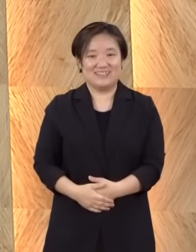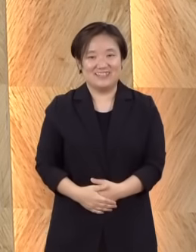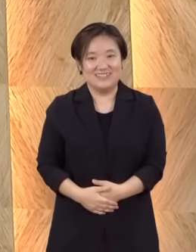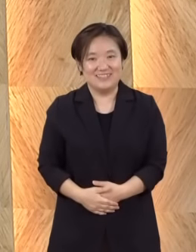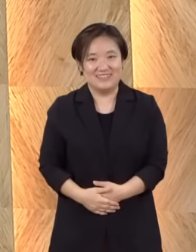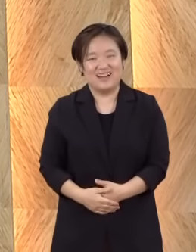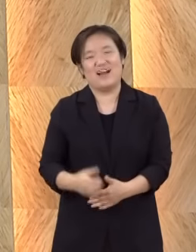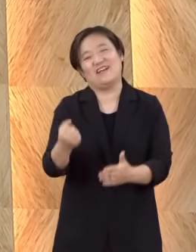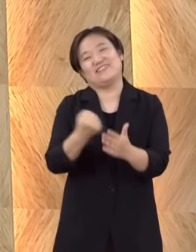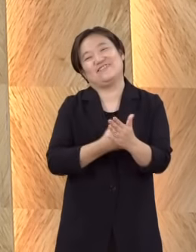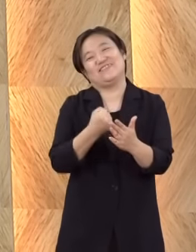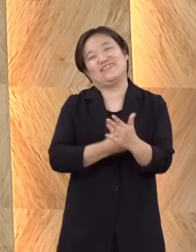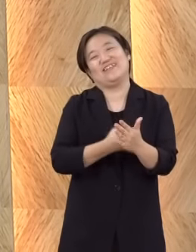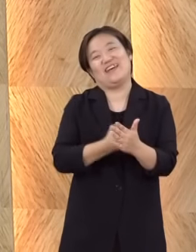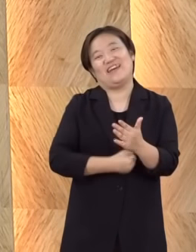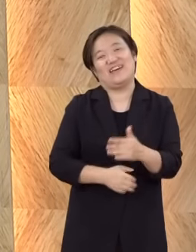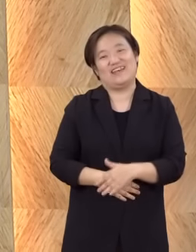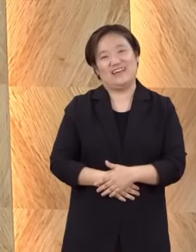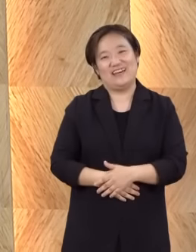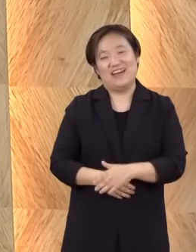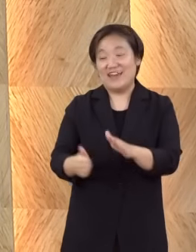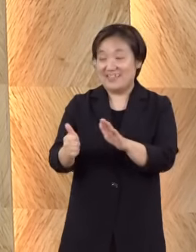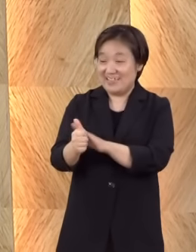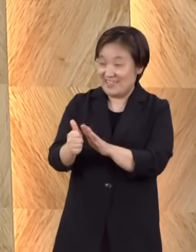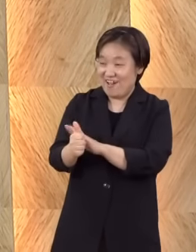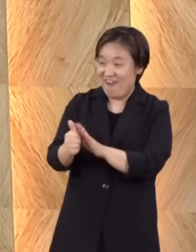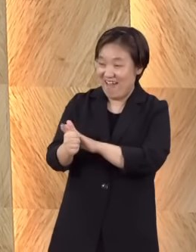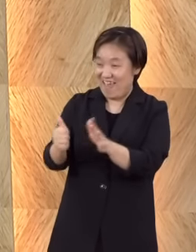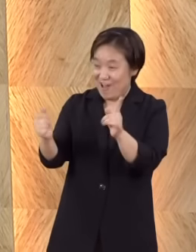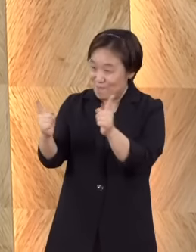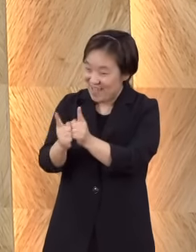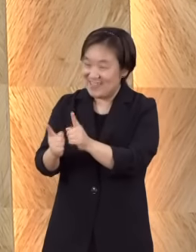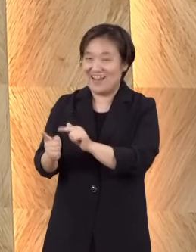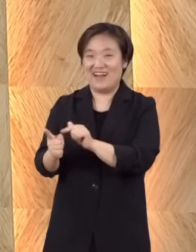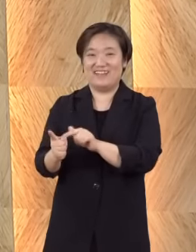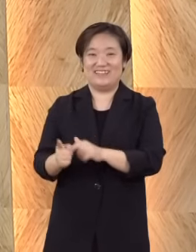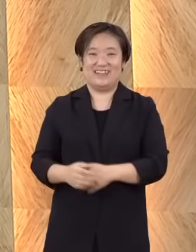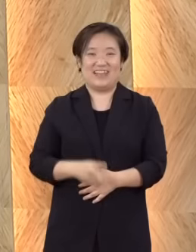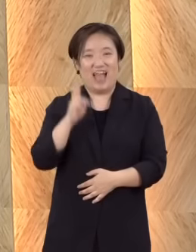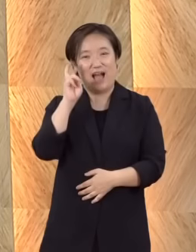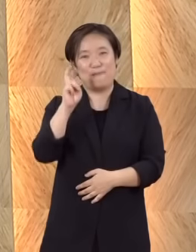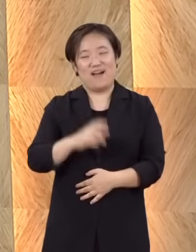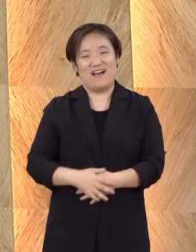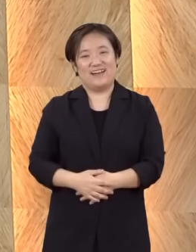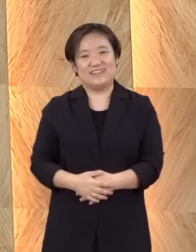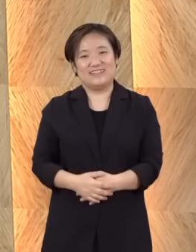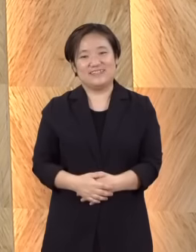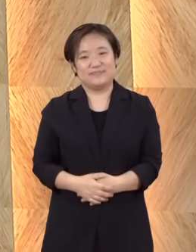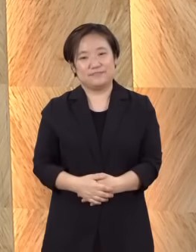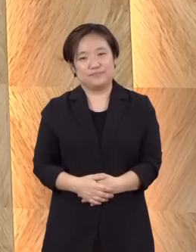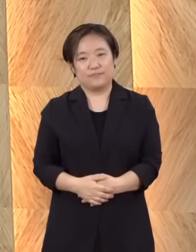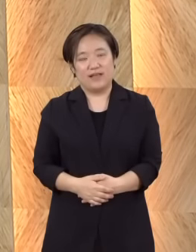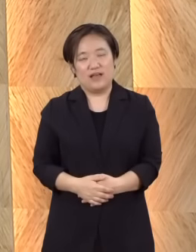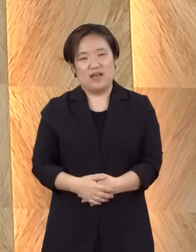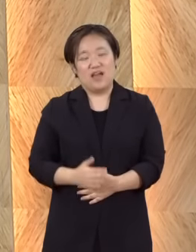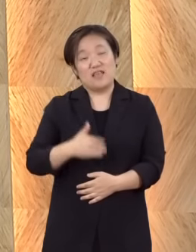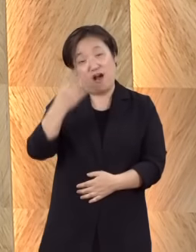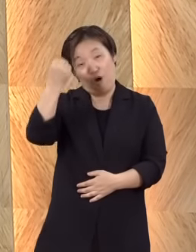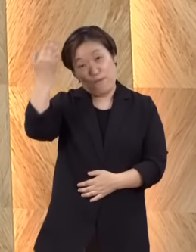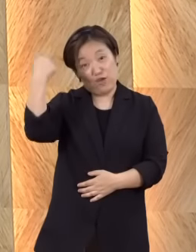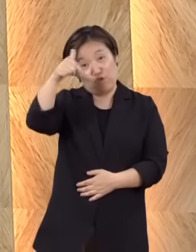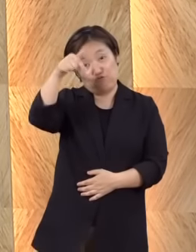제가 좀 더 친절하게 인사를 드렸을 텐데 그래서 제가 어 몇 달 전에 구미 어